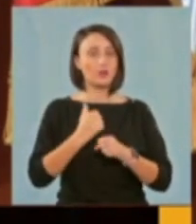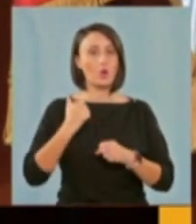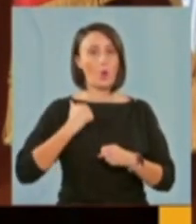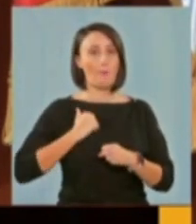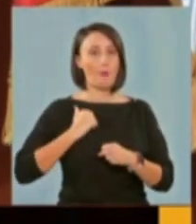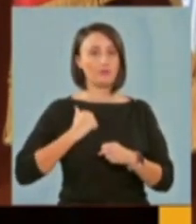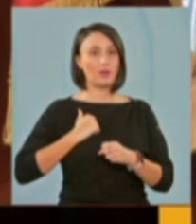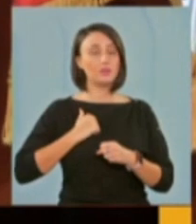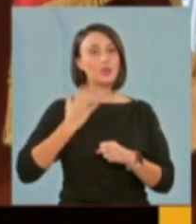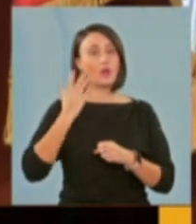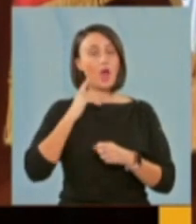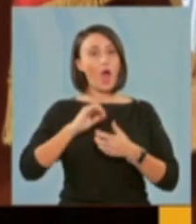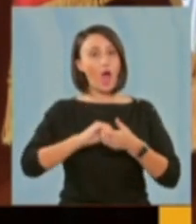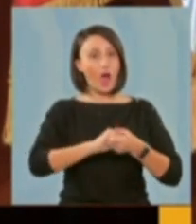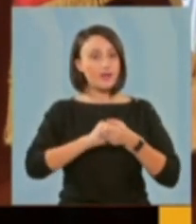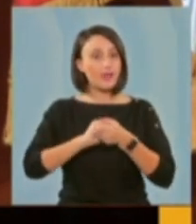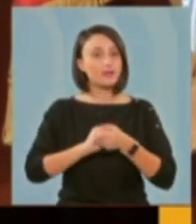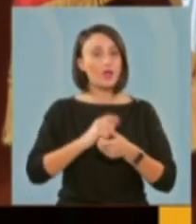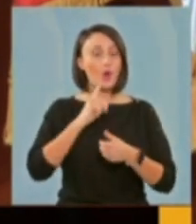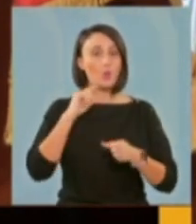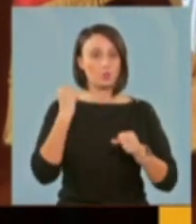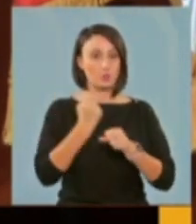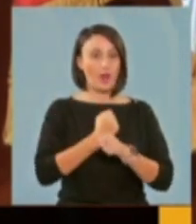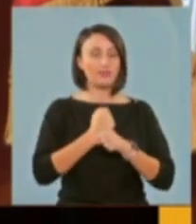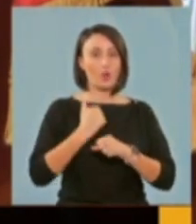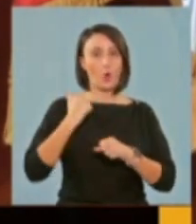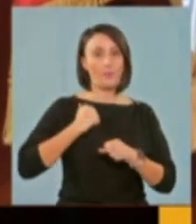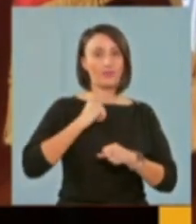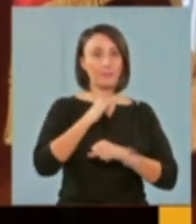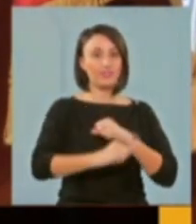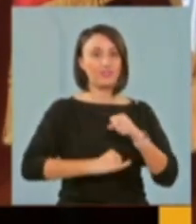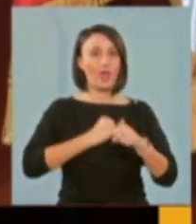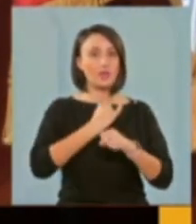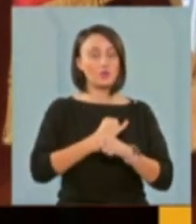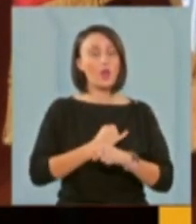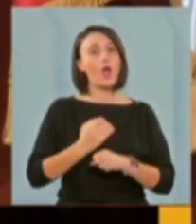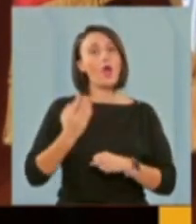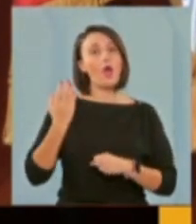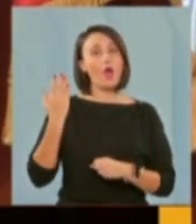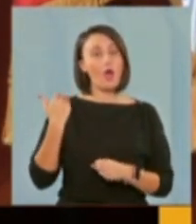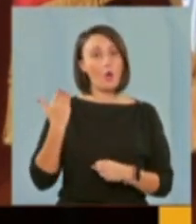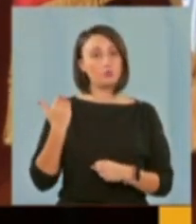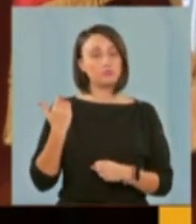comandamente aliate, au lucrat în comandamente internaționale, au